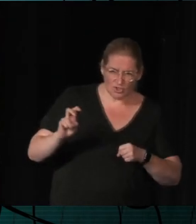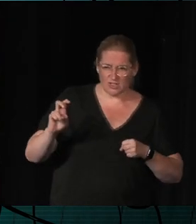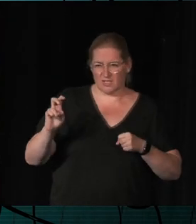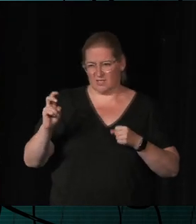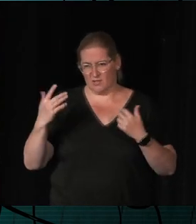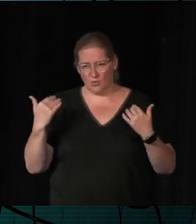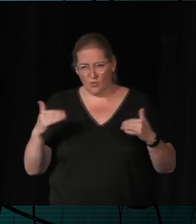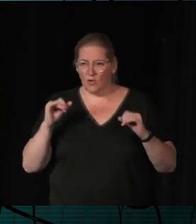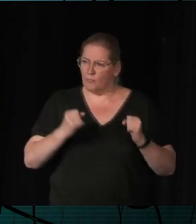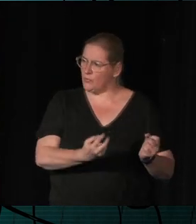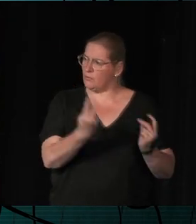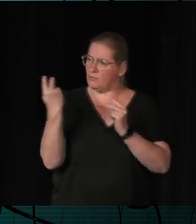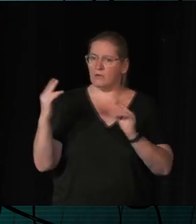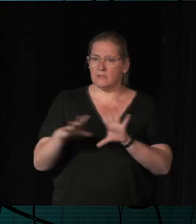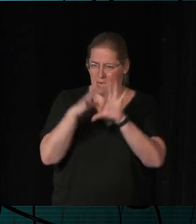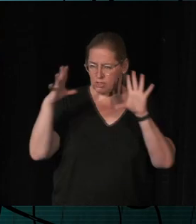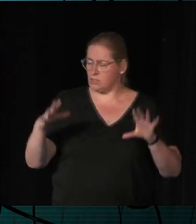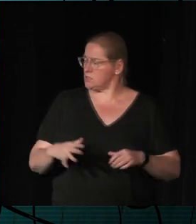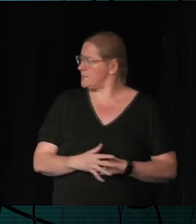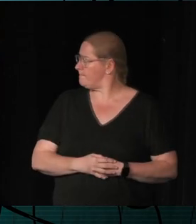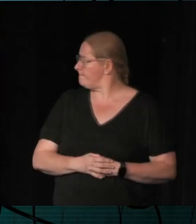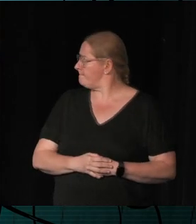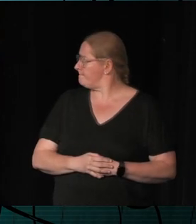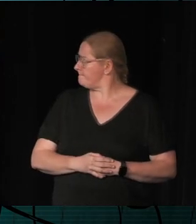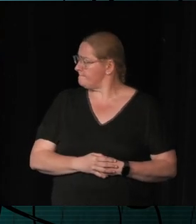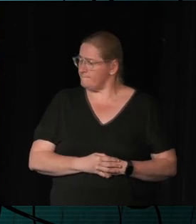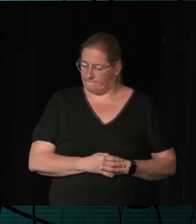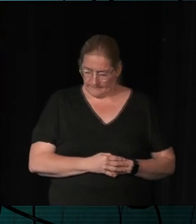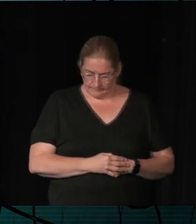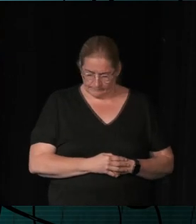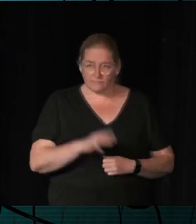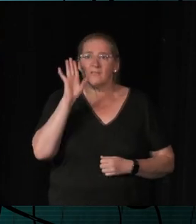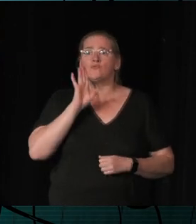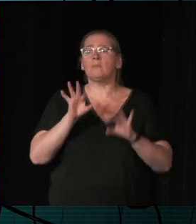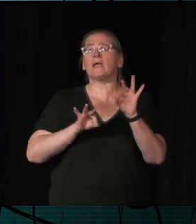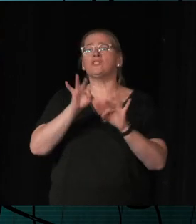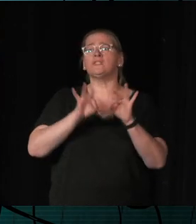mettre le visuel en fichier en termes à mon amour en régie, s'il vous plaît.